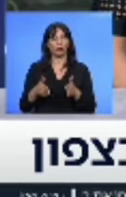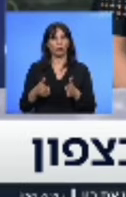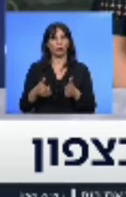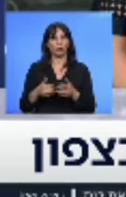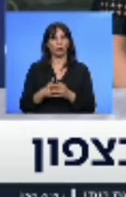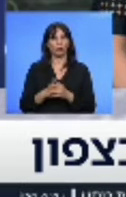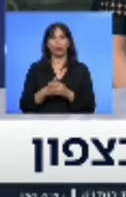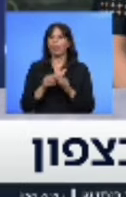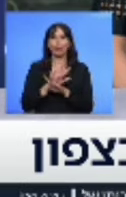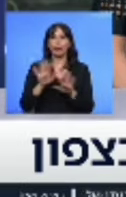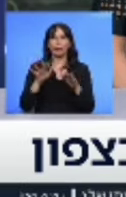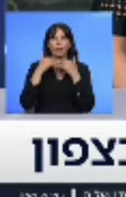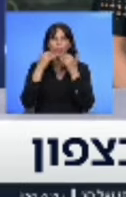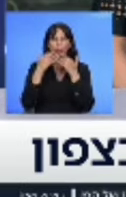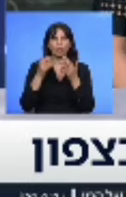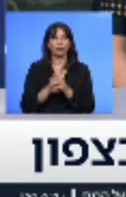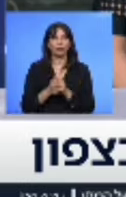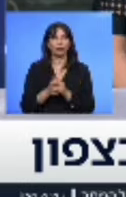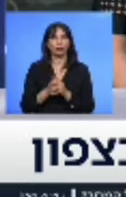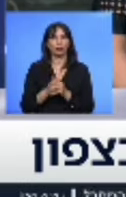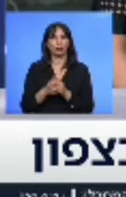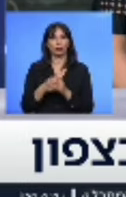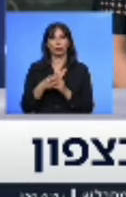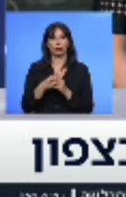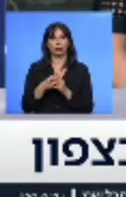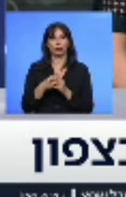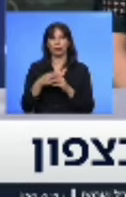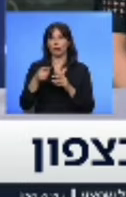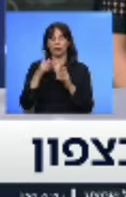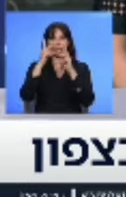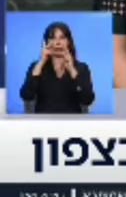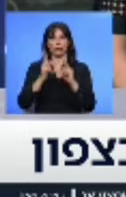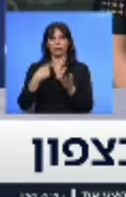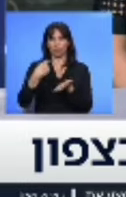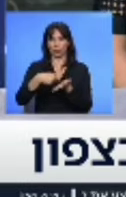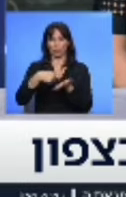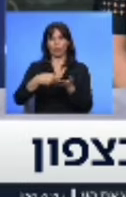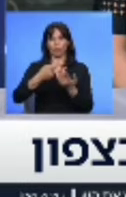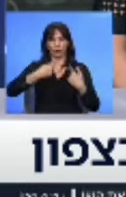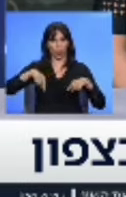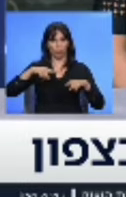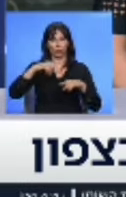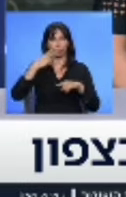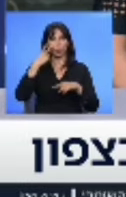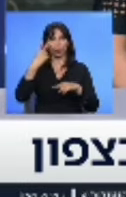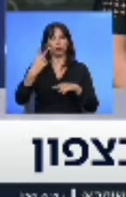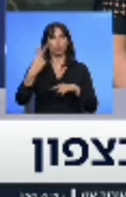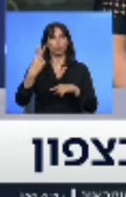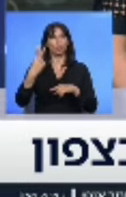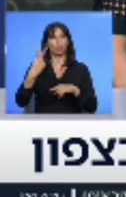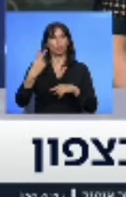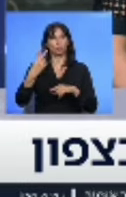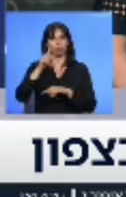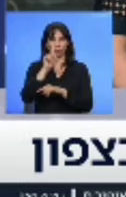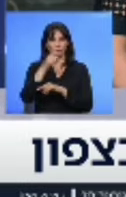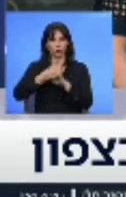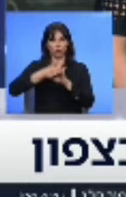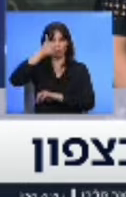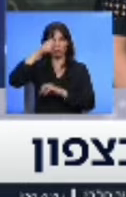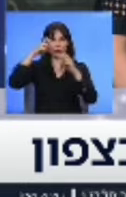בקופה. אין הסבר. כשזה נעצר, זה כספים. ראינו, האחת, זאת שמנהלת את העמותה